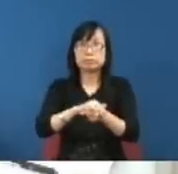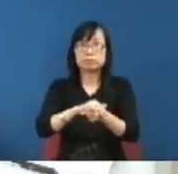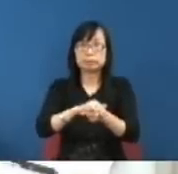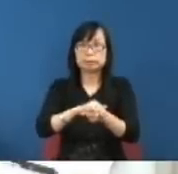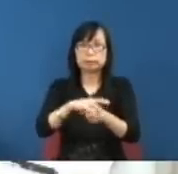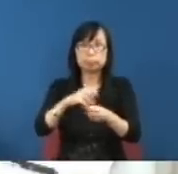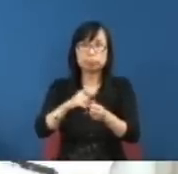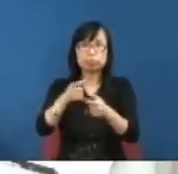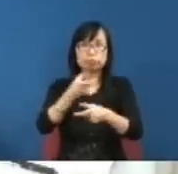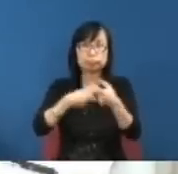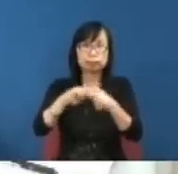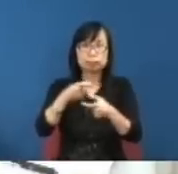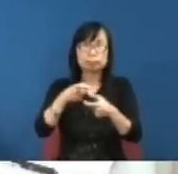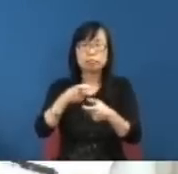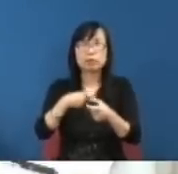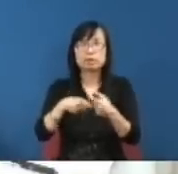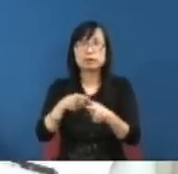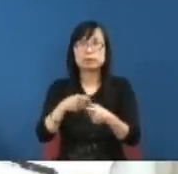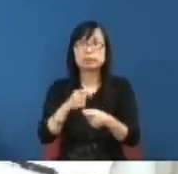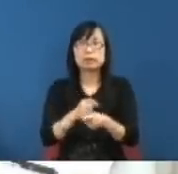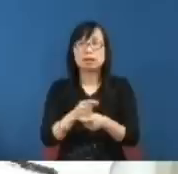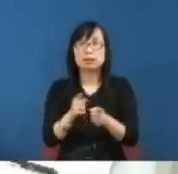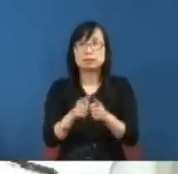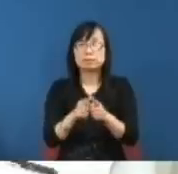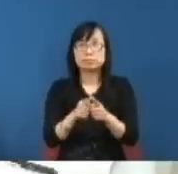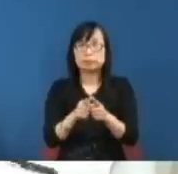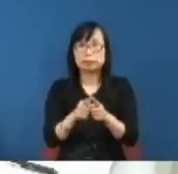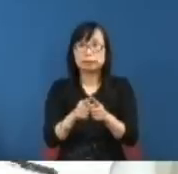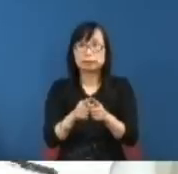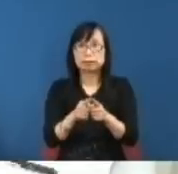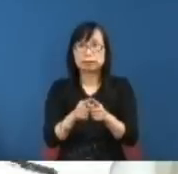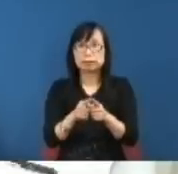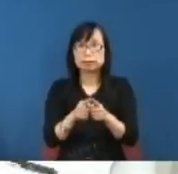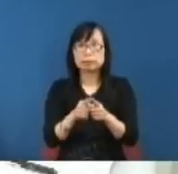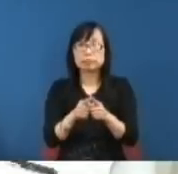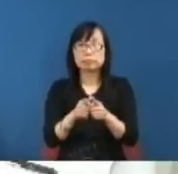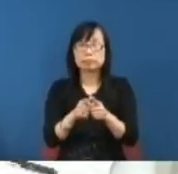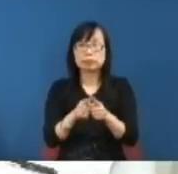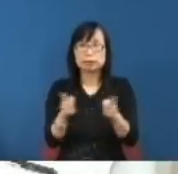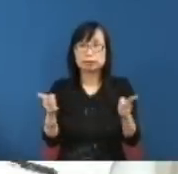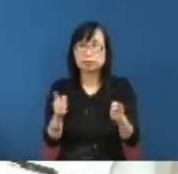泡沫經濟嘅時候，即係話最後咩就爆？呢個就係所謂